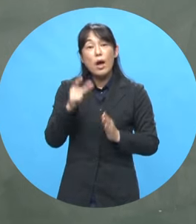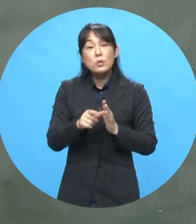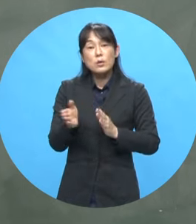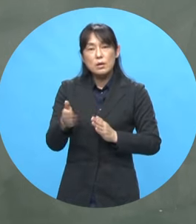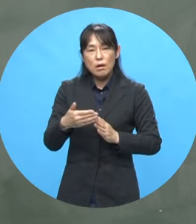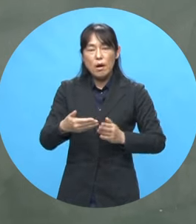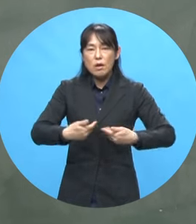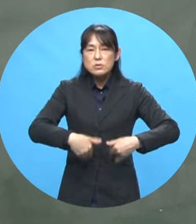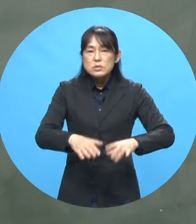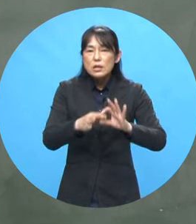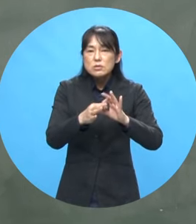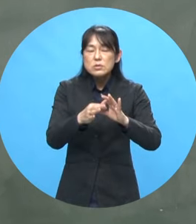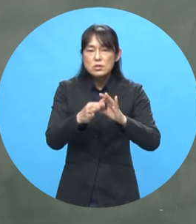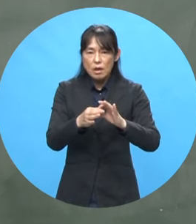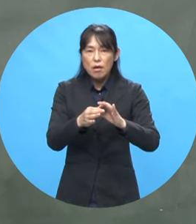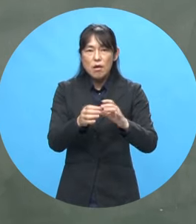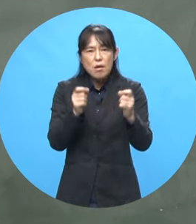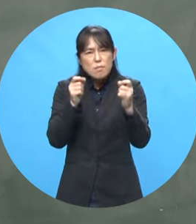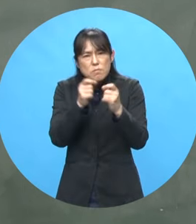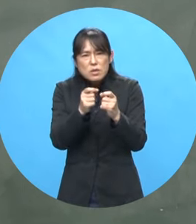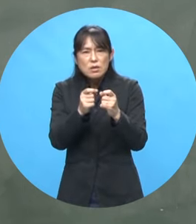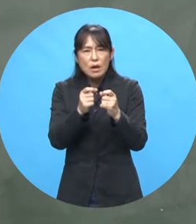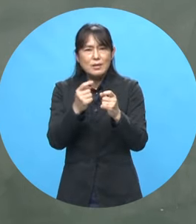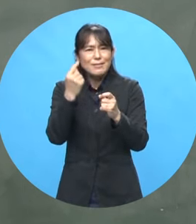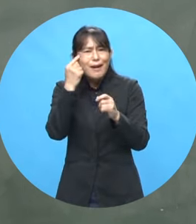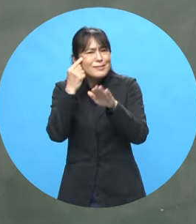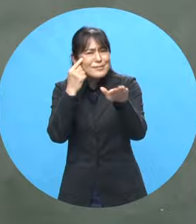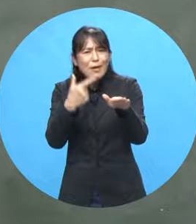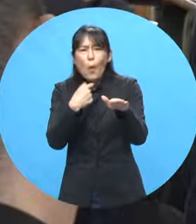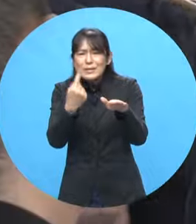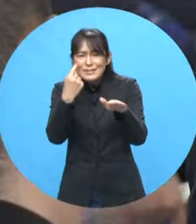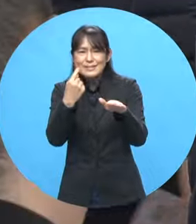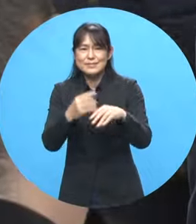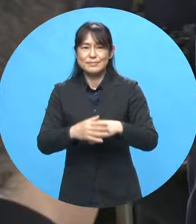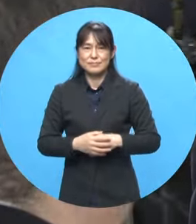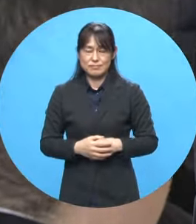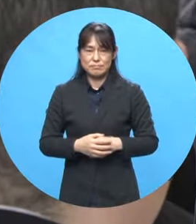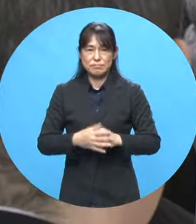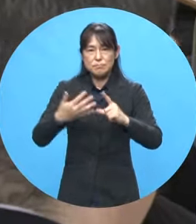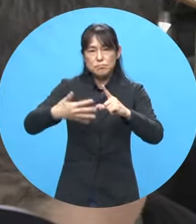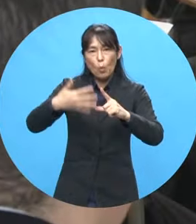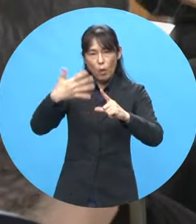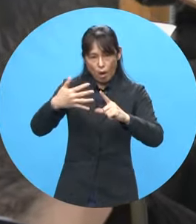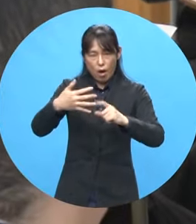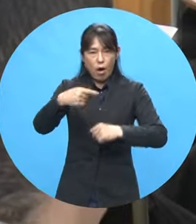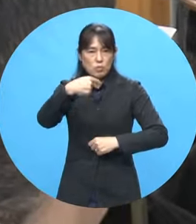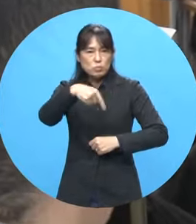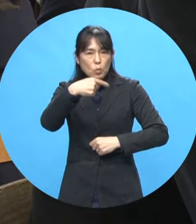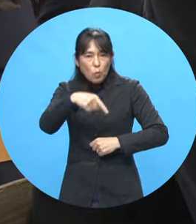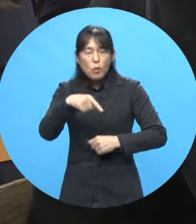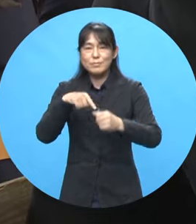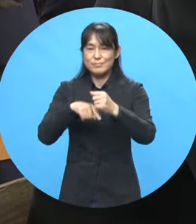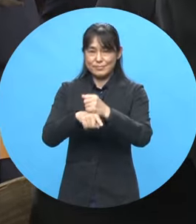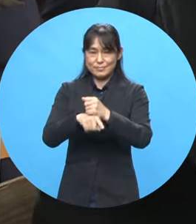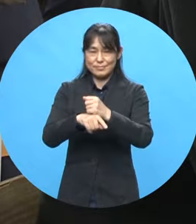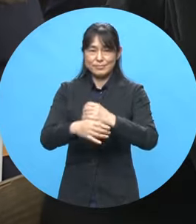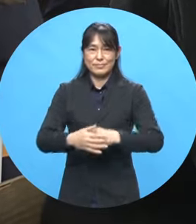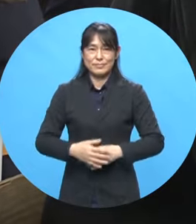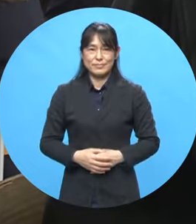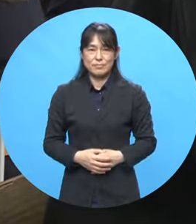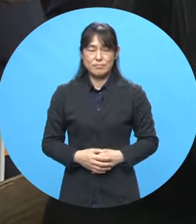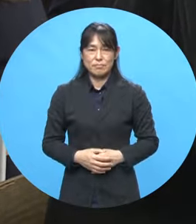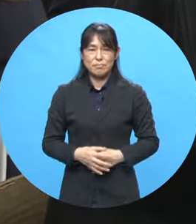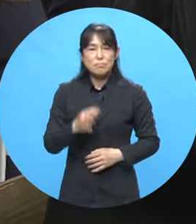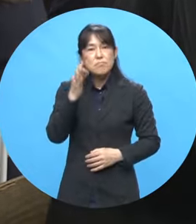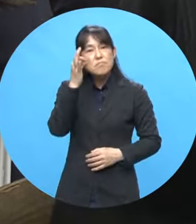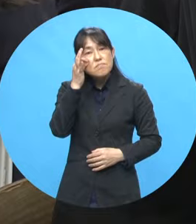から出産について身近に感じてもらいたいなと思い、こういった動画であったり授業をさせていただきました。